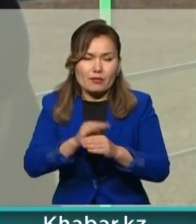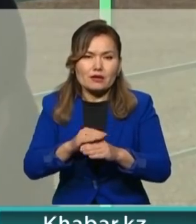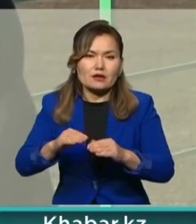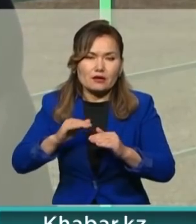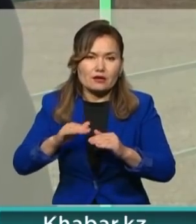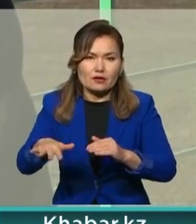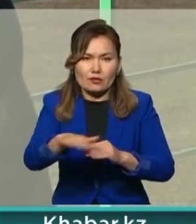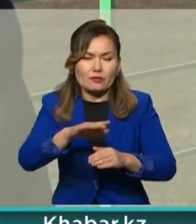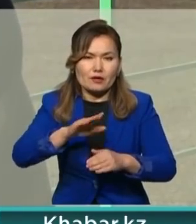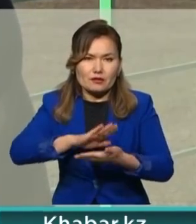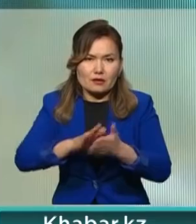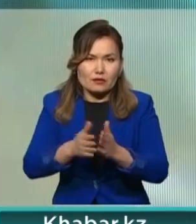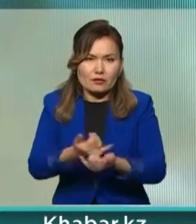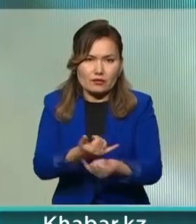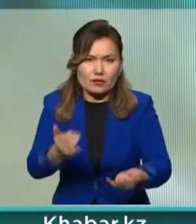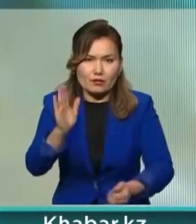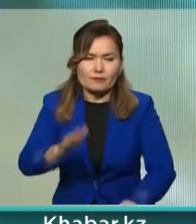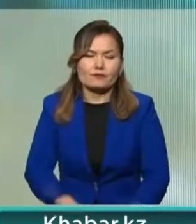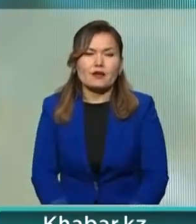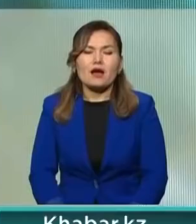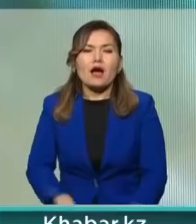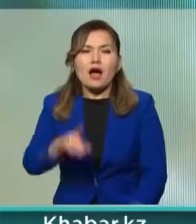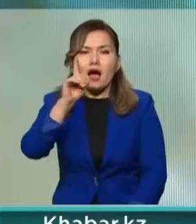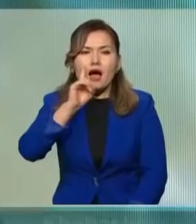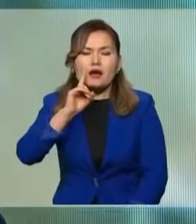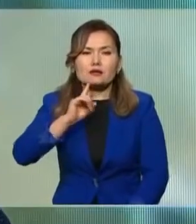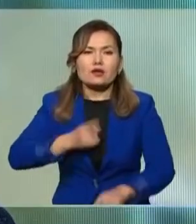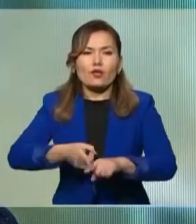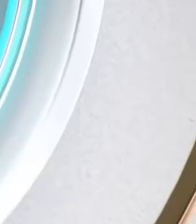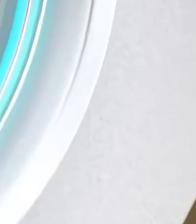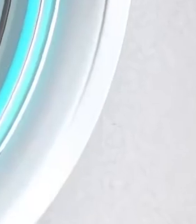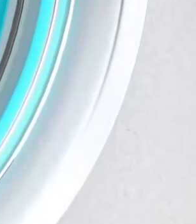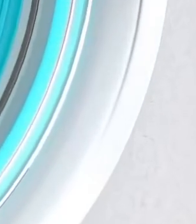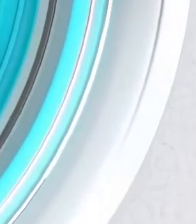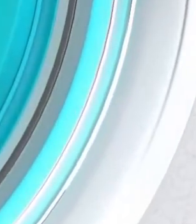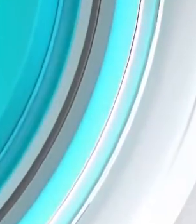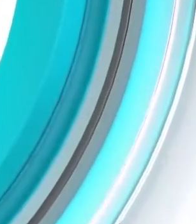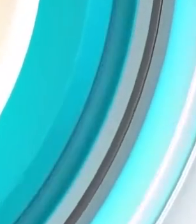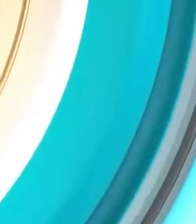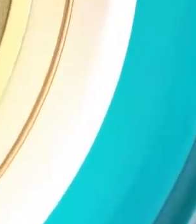қосымша жағдай жасалады. Бастырнаның түскі жаңалықтары осымен тәмам.